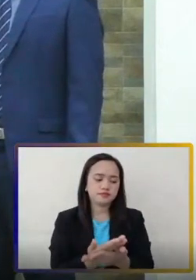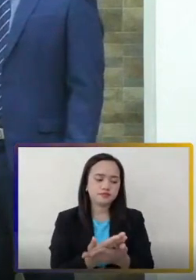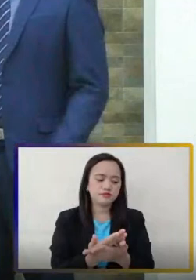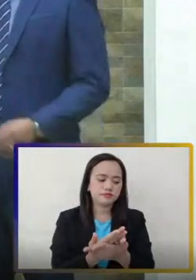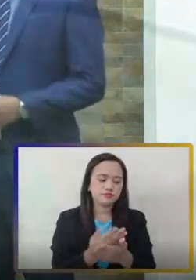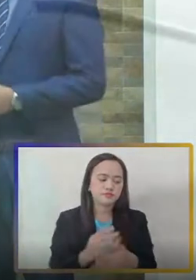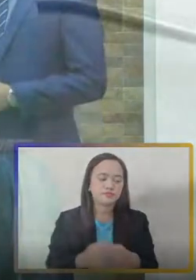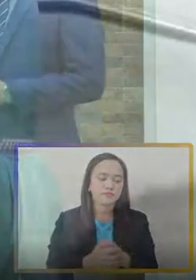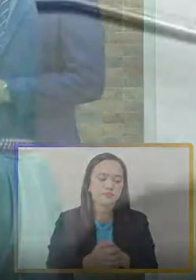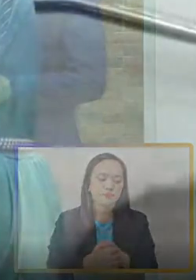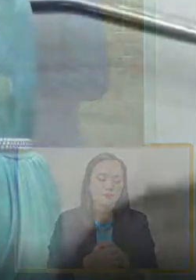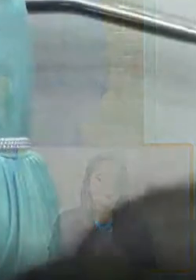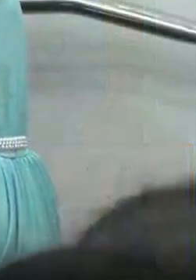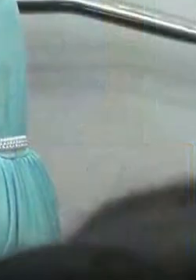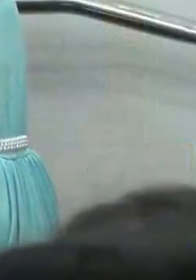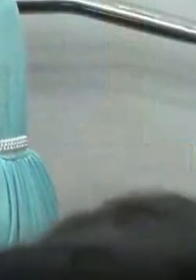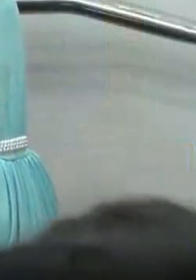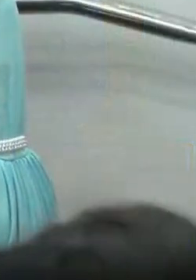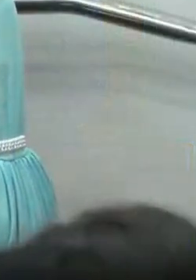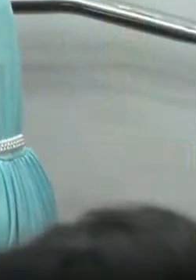Diyos.